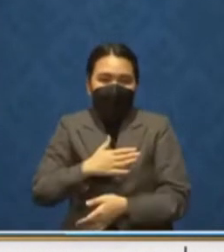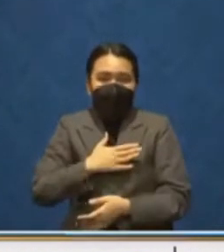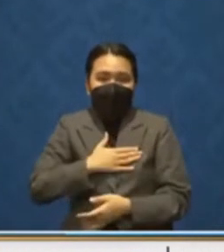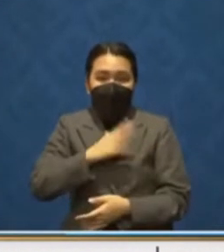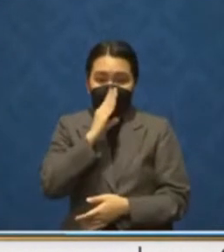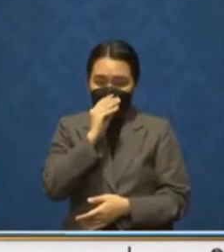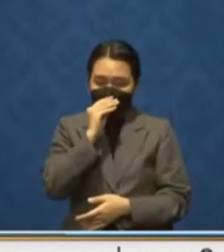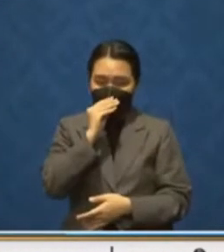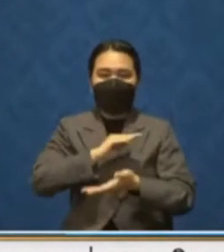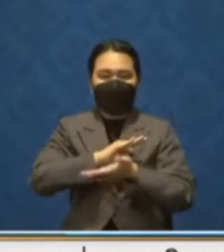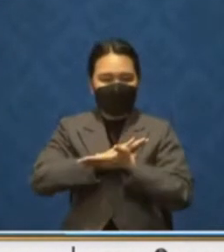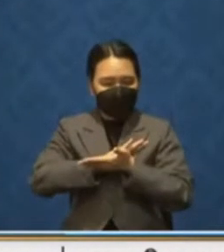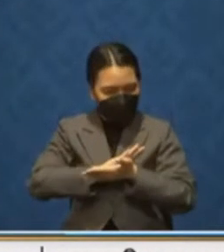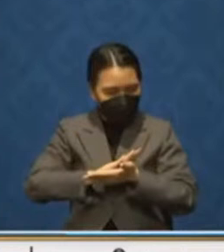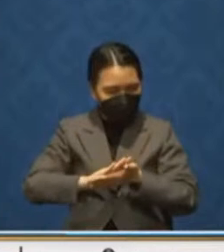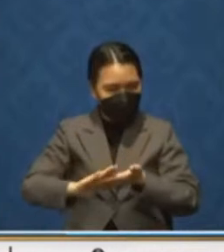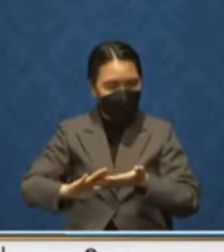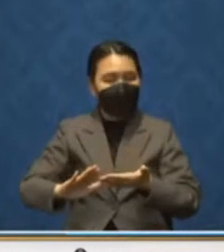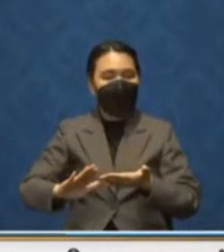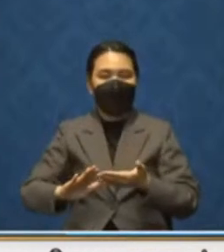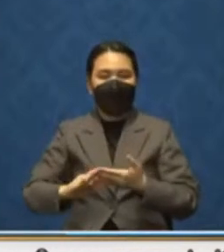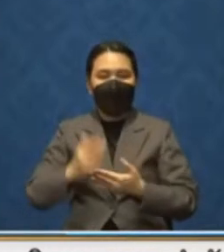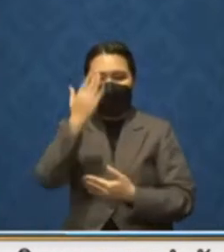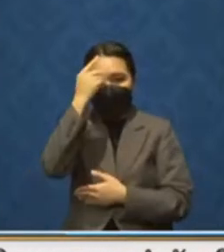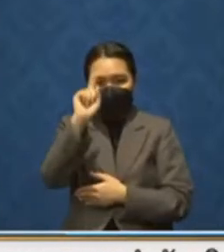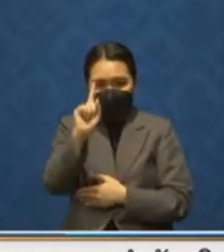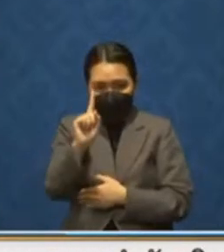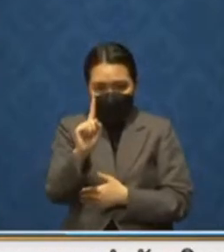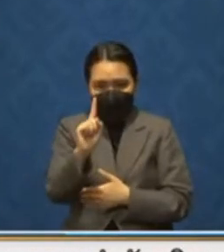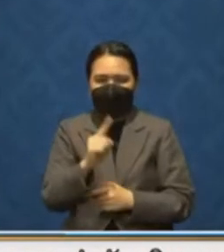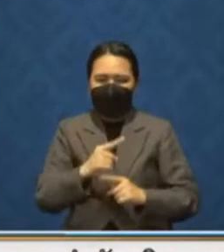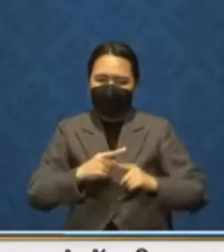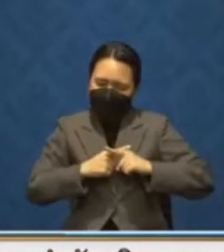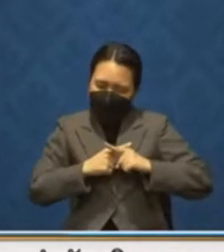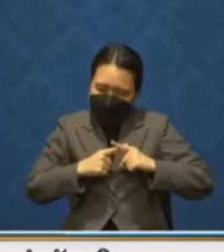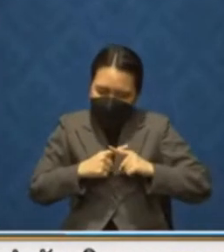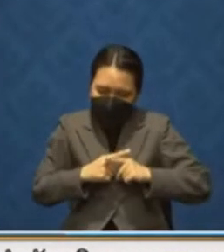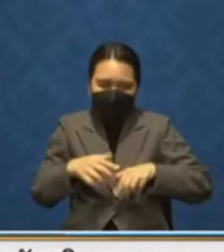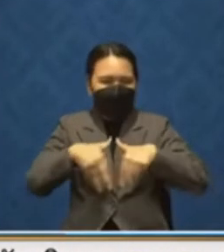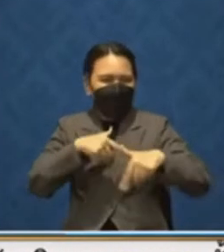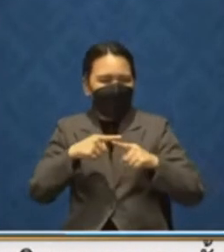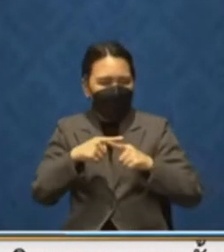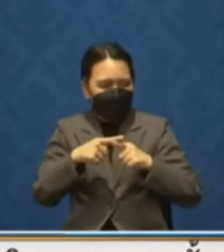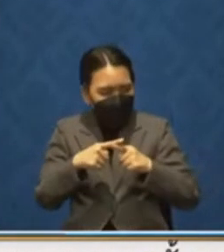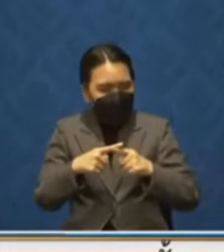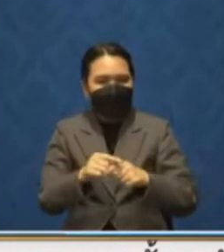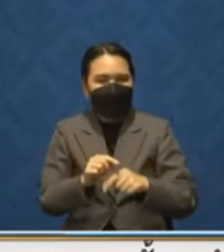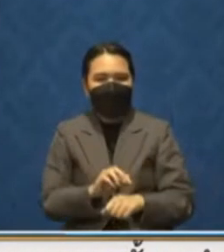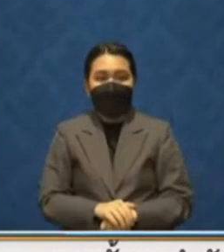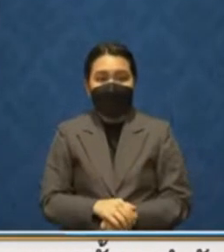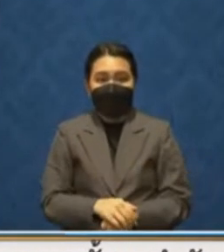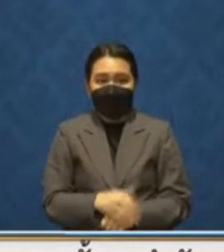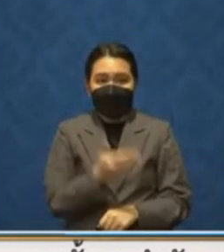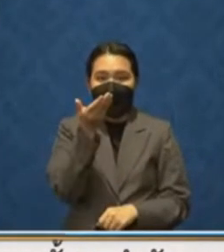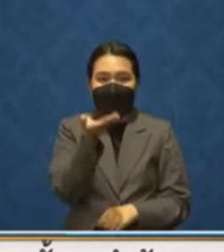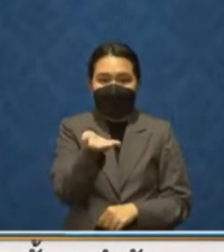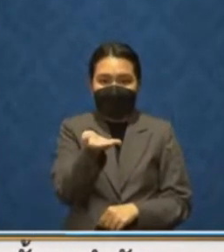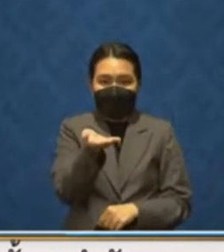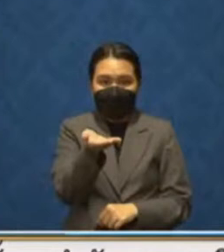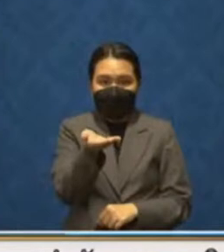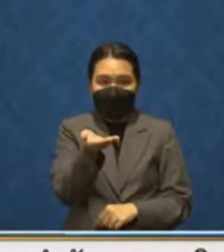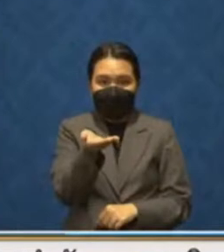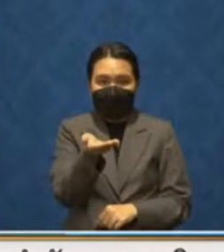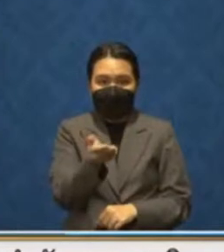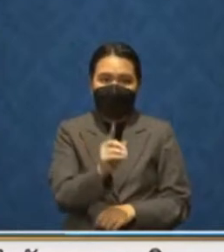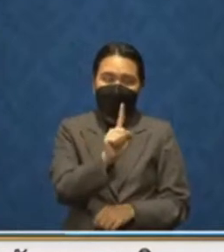ไม่สุภาพนะแต่มันเจ็บปวดแทนคนไทยทั้งแผ่นดินดูนะครับมีตั้งแต่ไทยออยล์นะครับ pcbอะไร